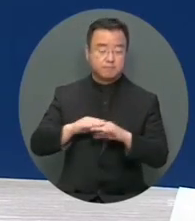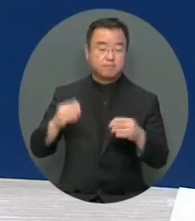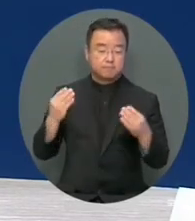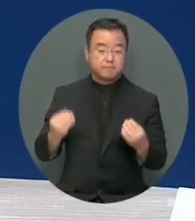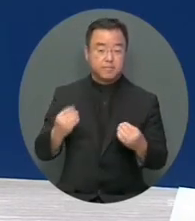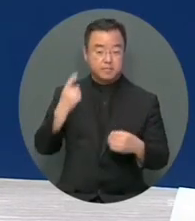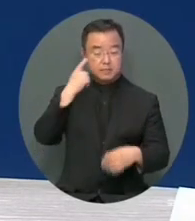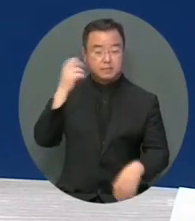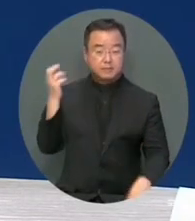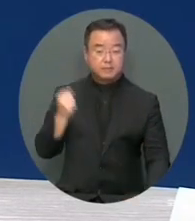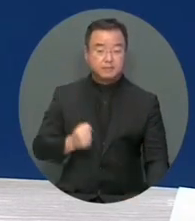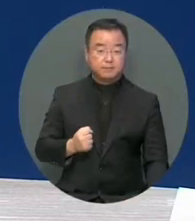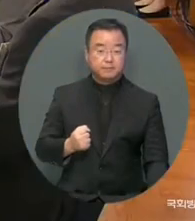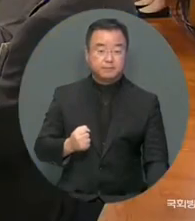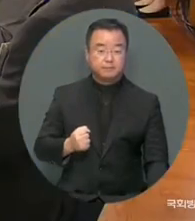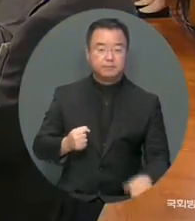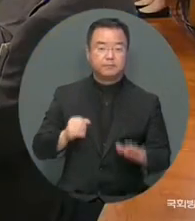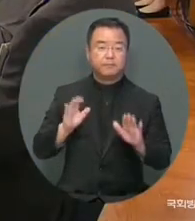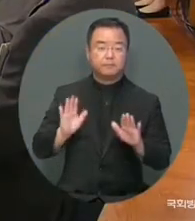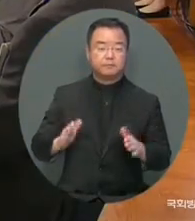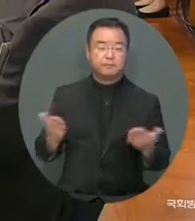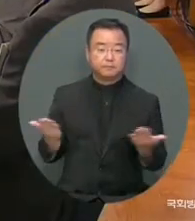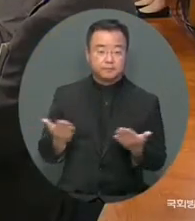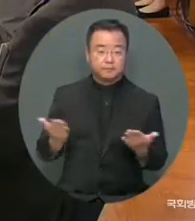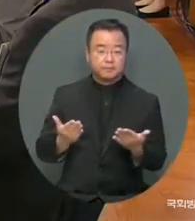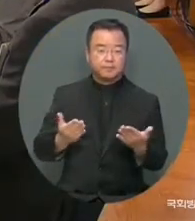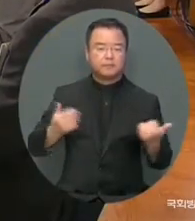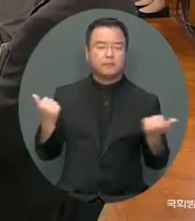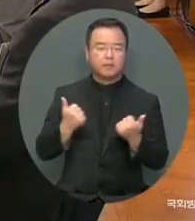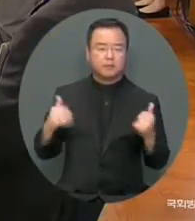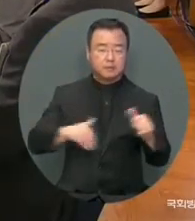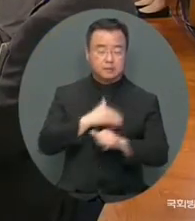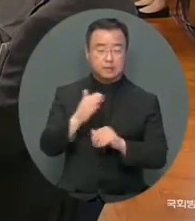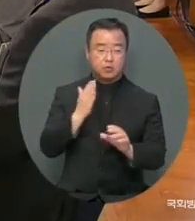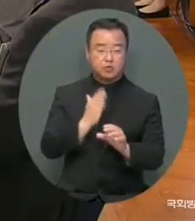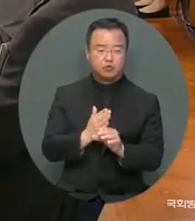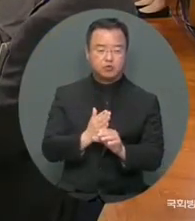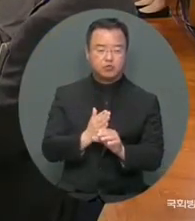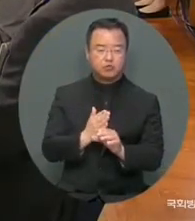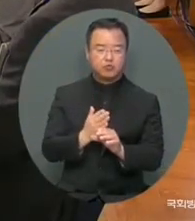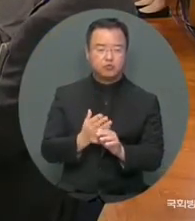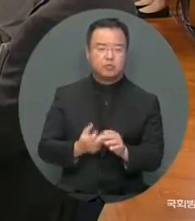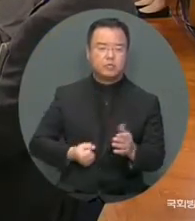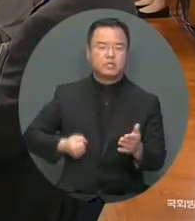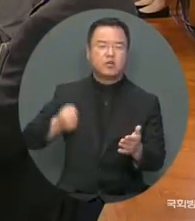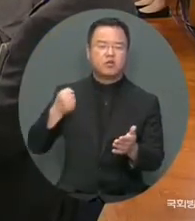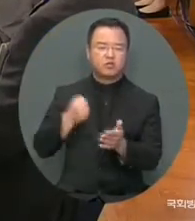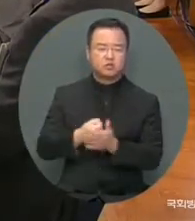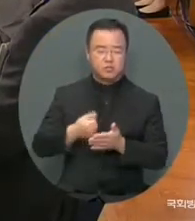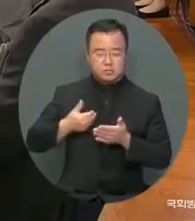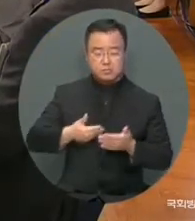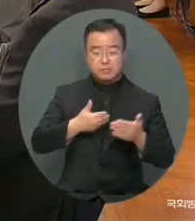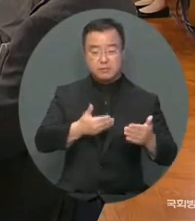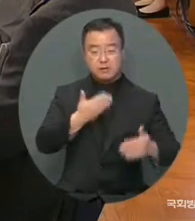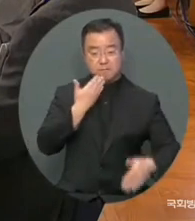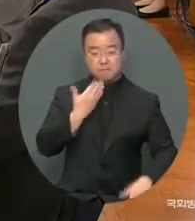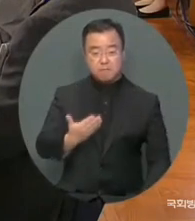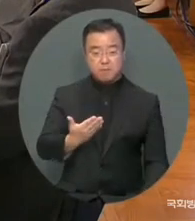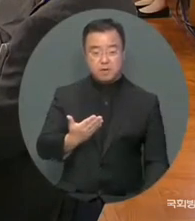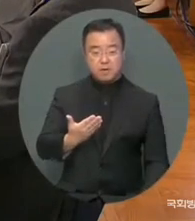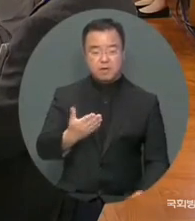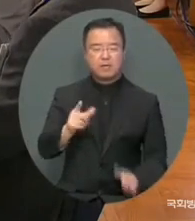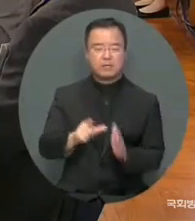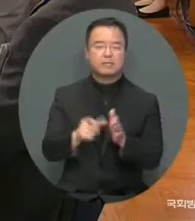지도부 중심으로 이거를 협상 과정을 통해서 이제 결정지어가면 되는 시기라고 생각을